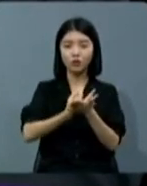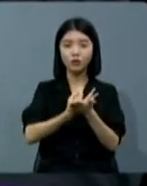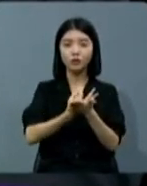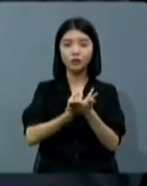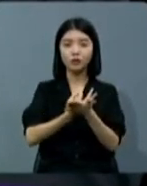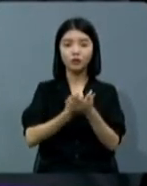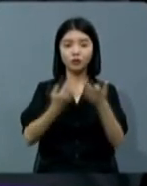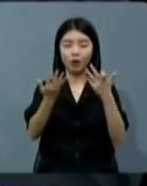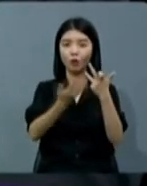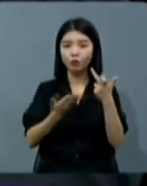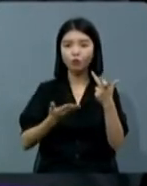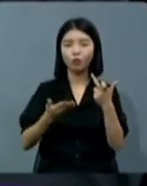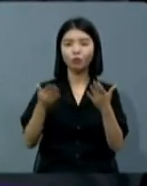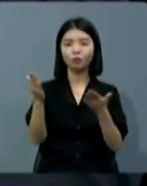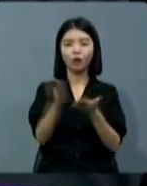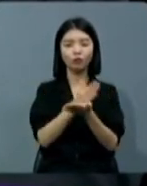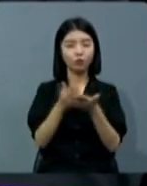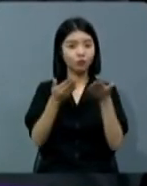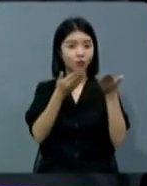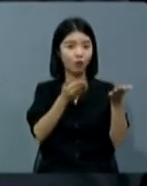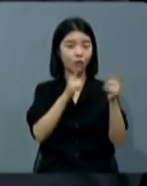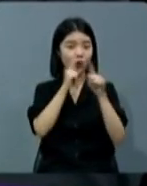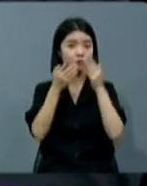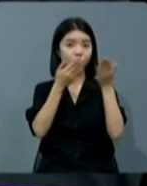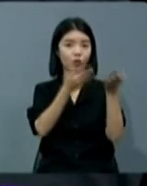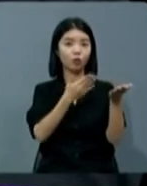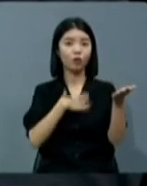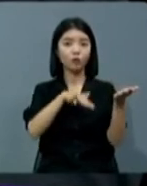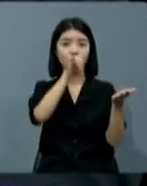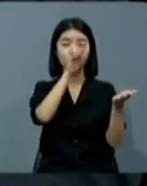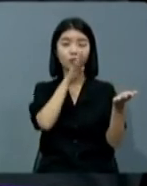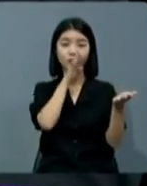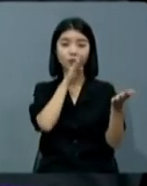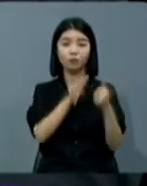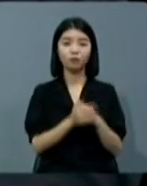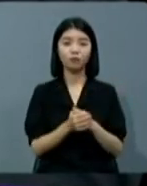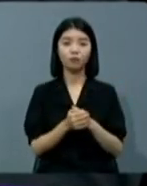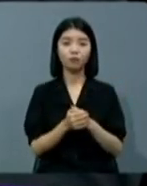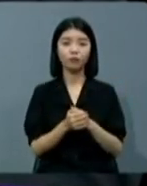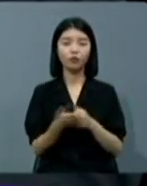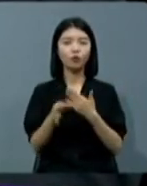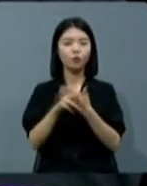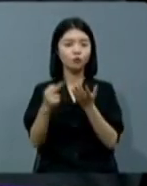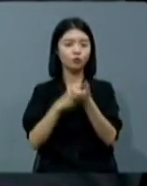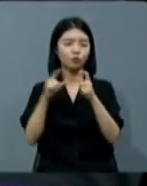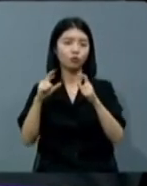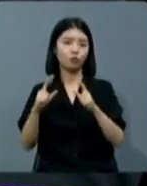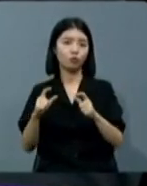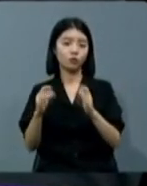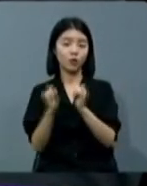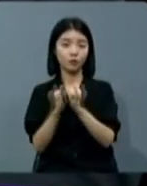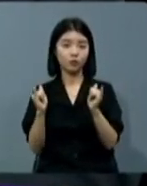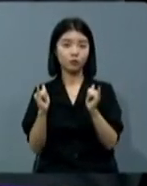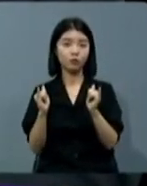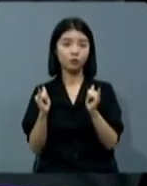예. 강원도하고 이렇게 분배를 하겠다 이렇게 말씀을 예, 하셨습니다. 그런데 그러면 제주도